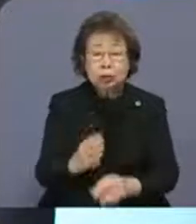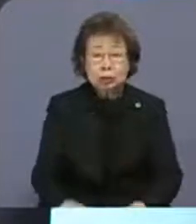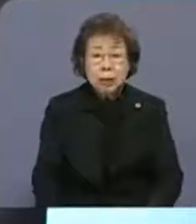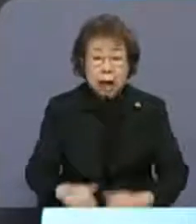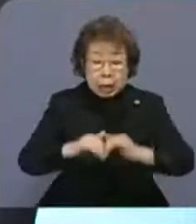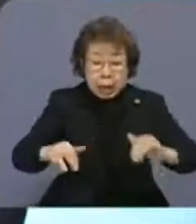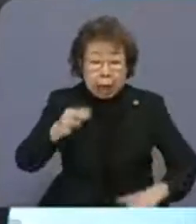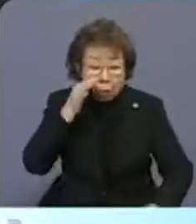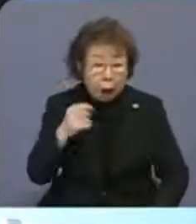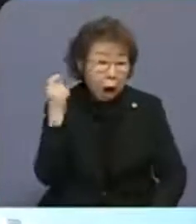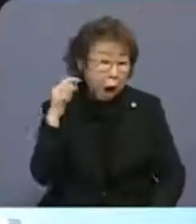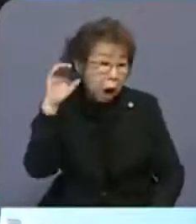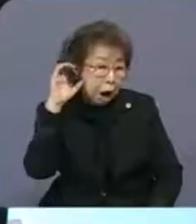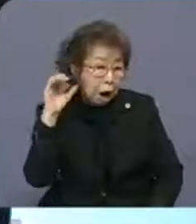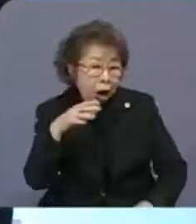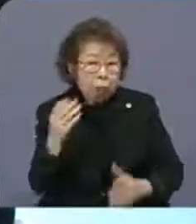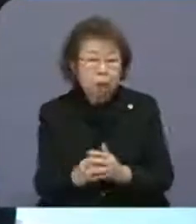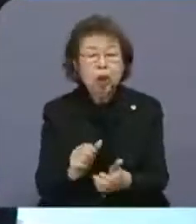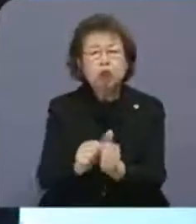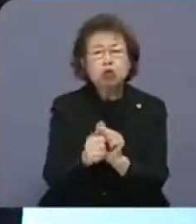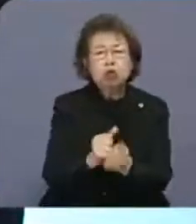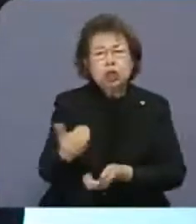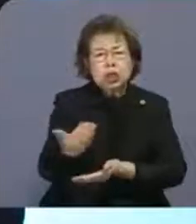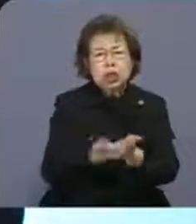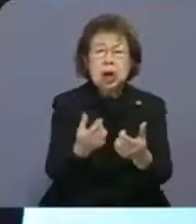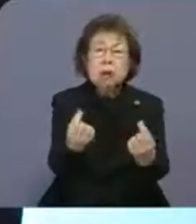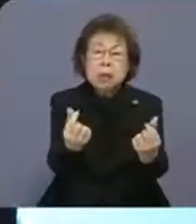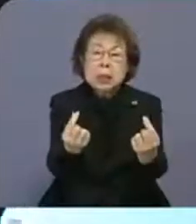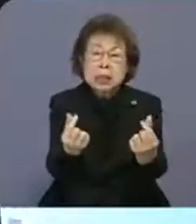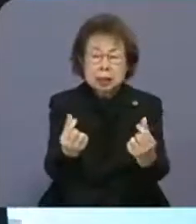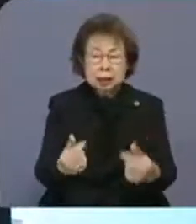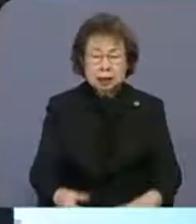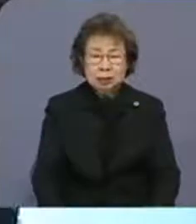설명을 들어보니 이 조식 거래와 비슷했습니다